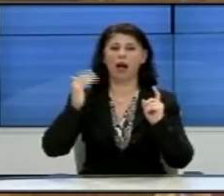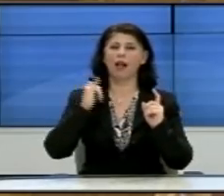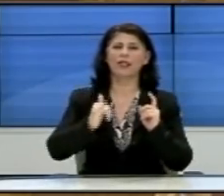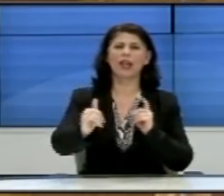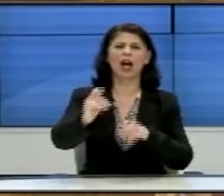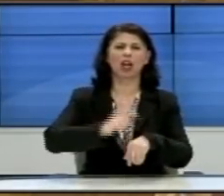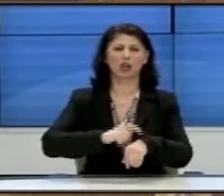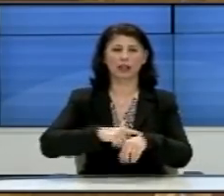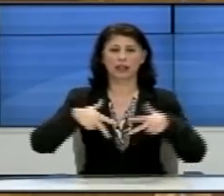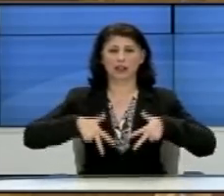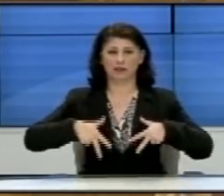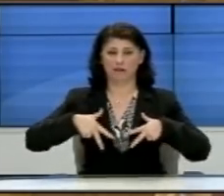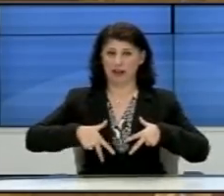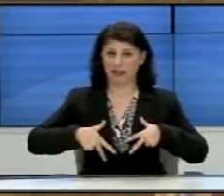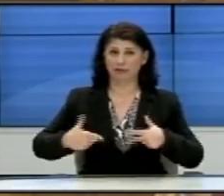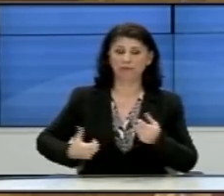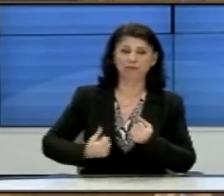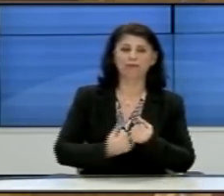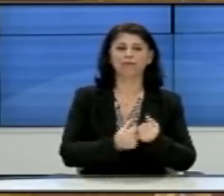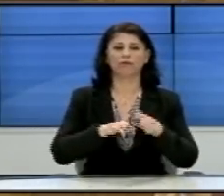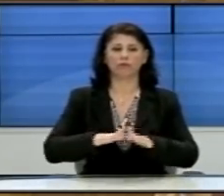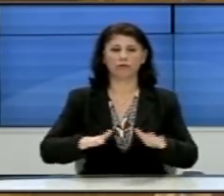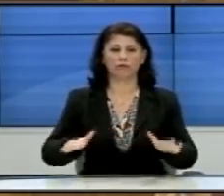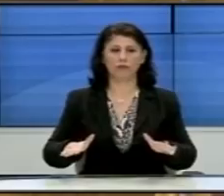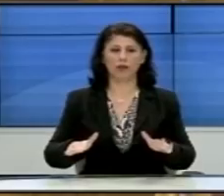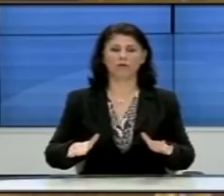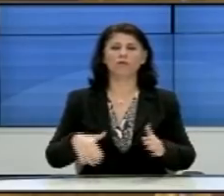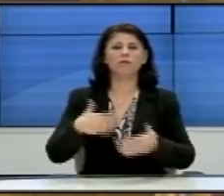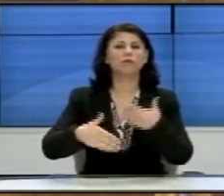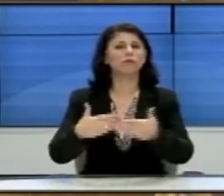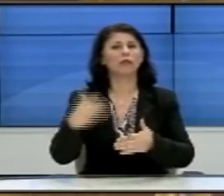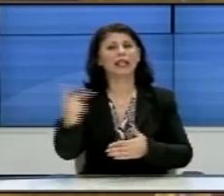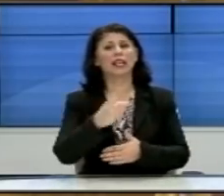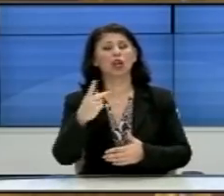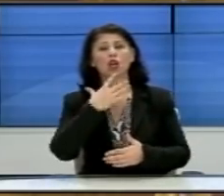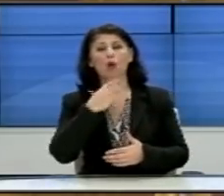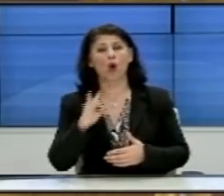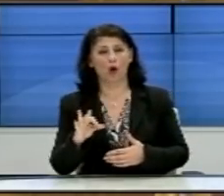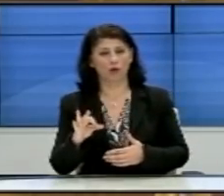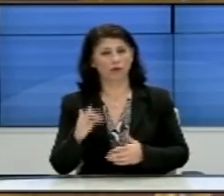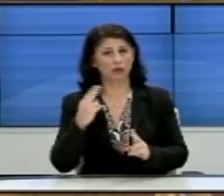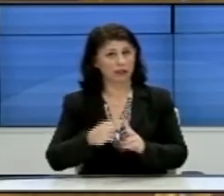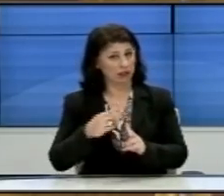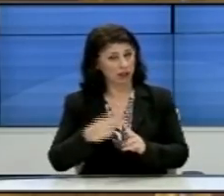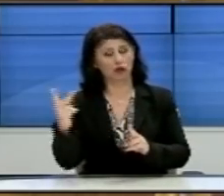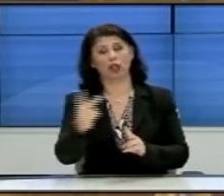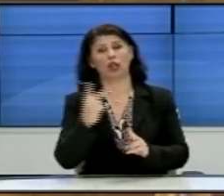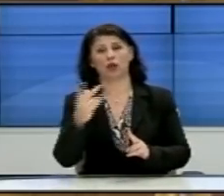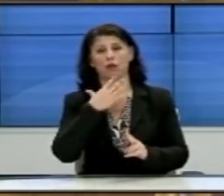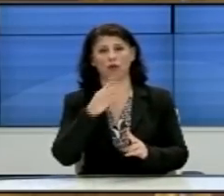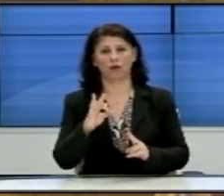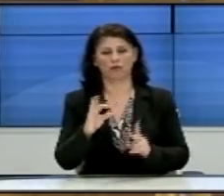οι κυβερνήσεις στηρίζουν τα παιδιά που για μια σειρά κοινωνικούς λόγους, κυρίως κοινωνικούς